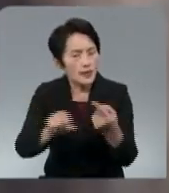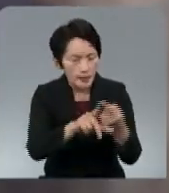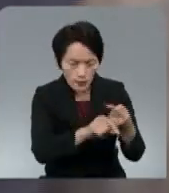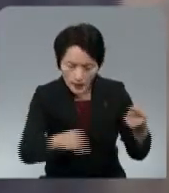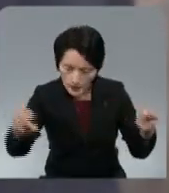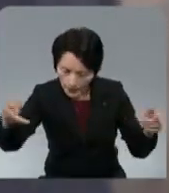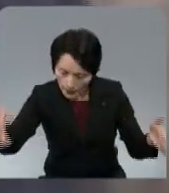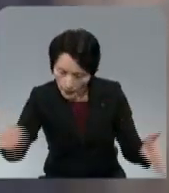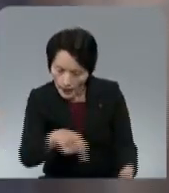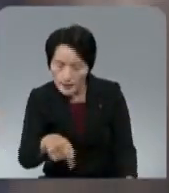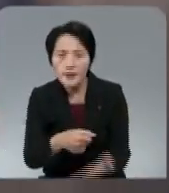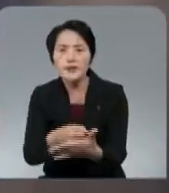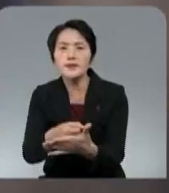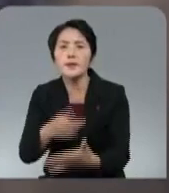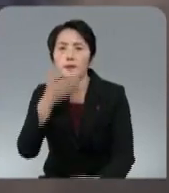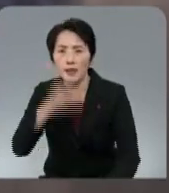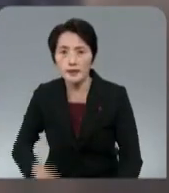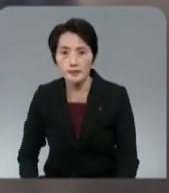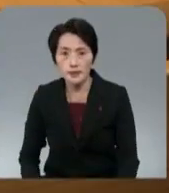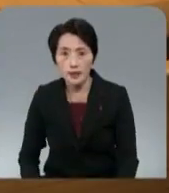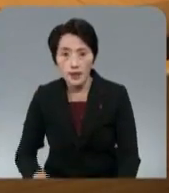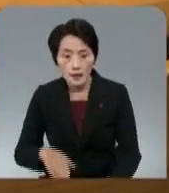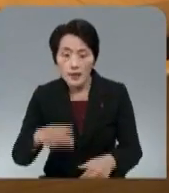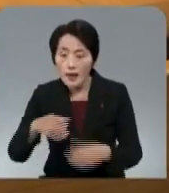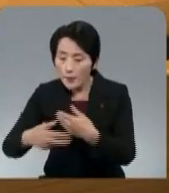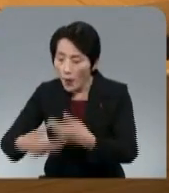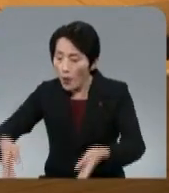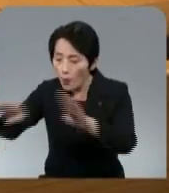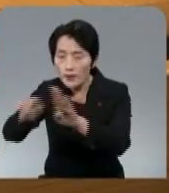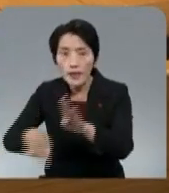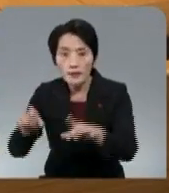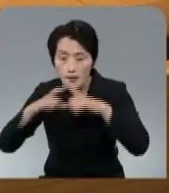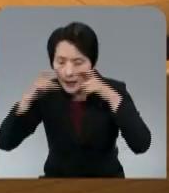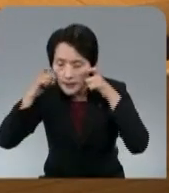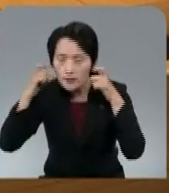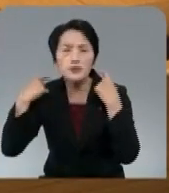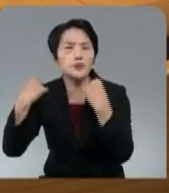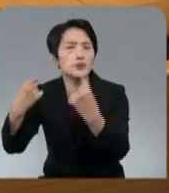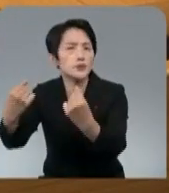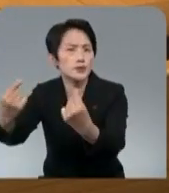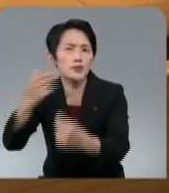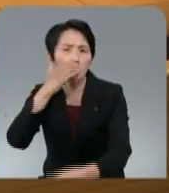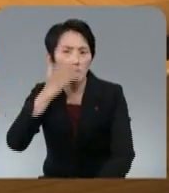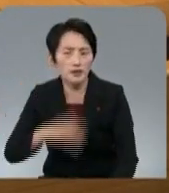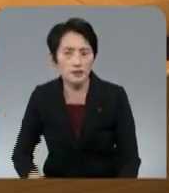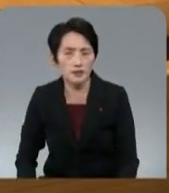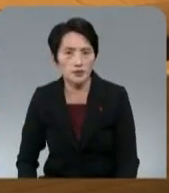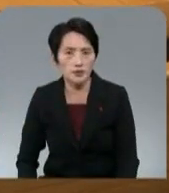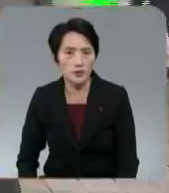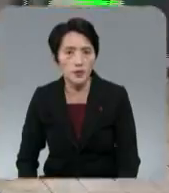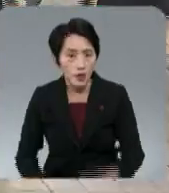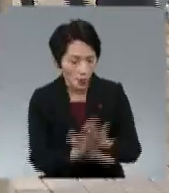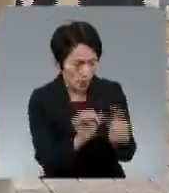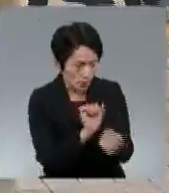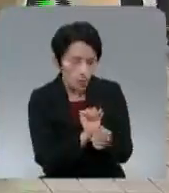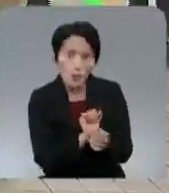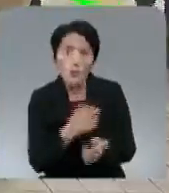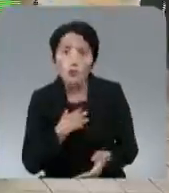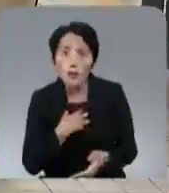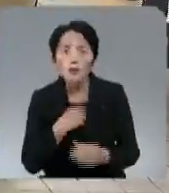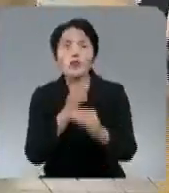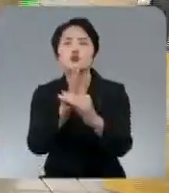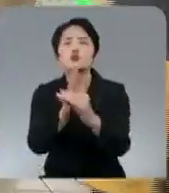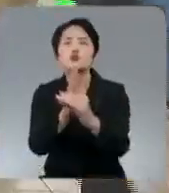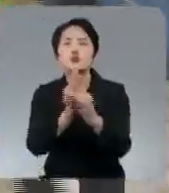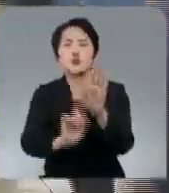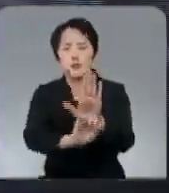đang cân nhắc phương án điều chỉnh điều khoản về phạt tiền liên quan đến đeo khẩu trang nhưng sẽ khuyến nghị người dân tự nguyện đeo khẩu trang nếu sớm thời